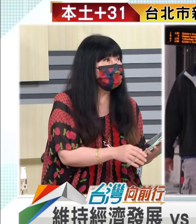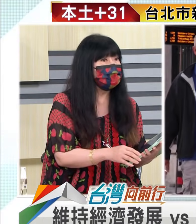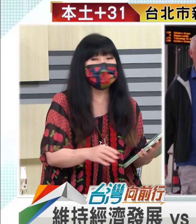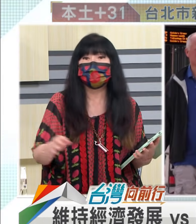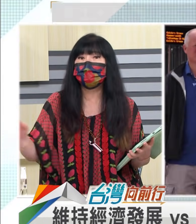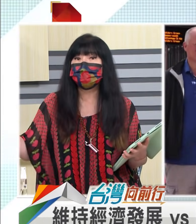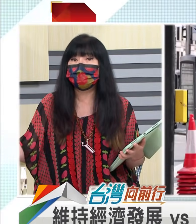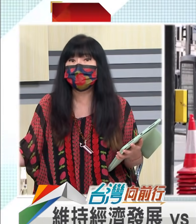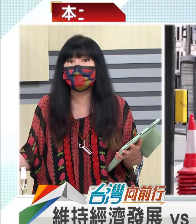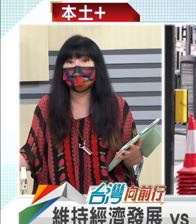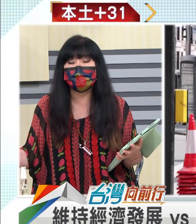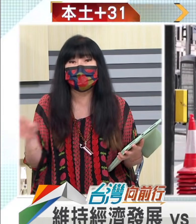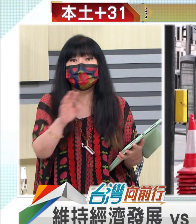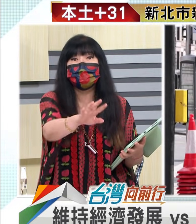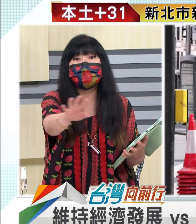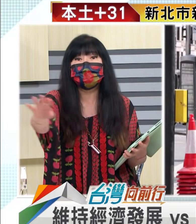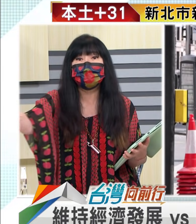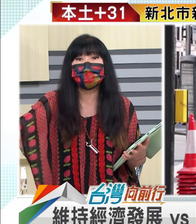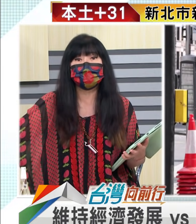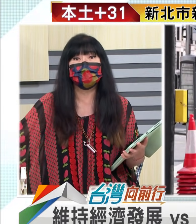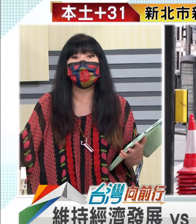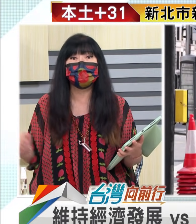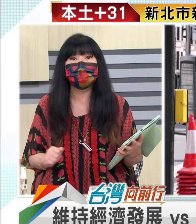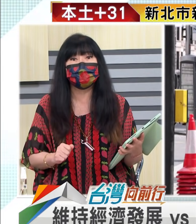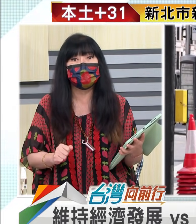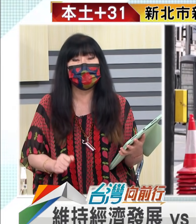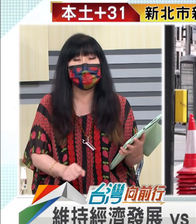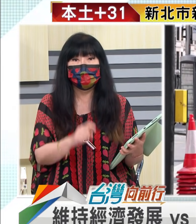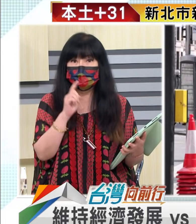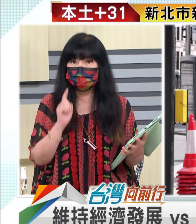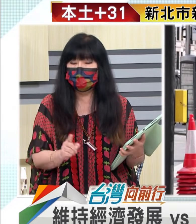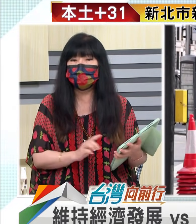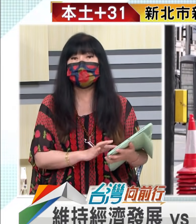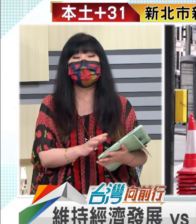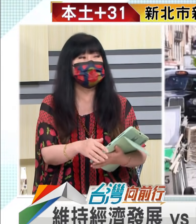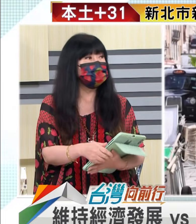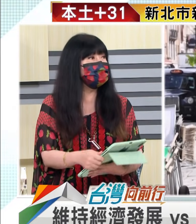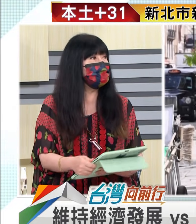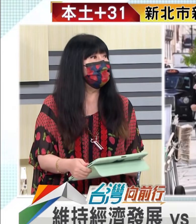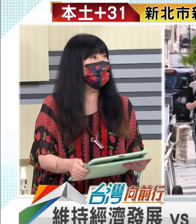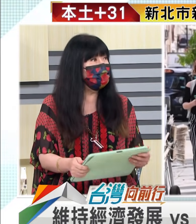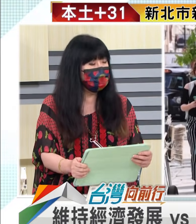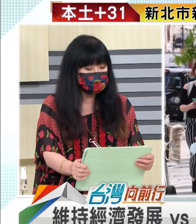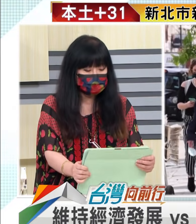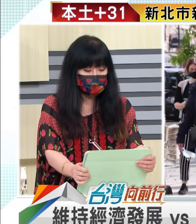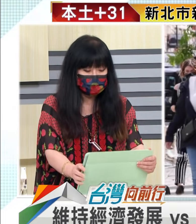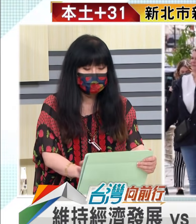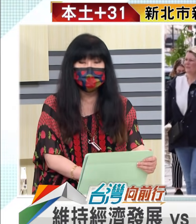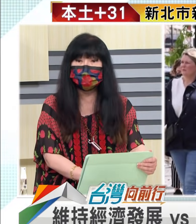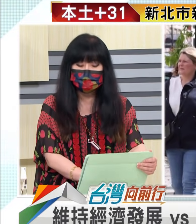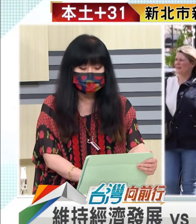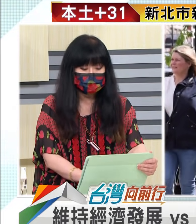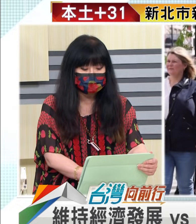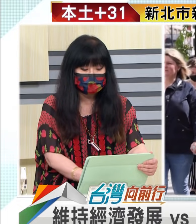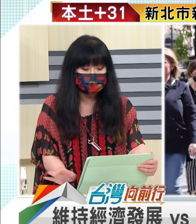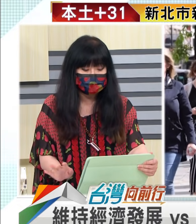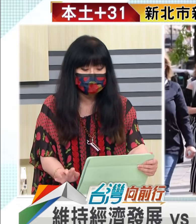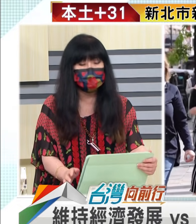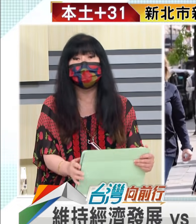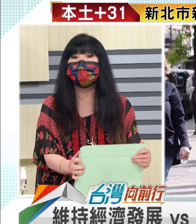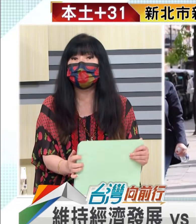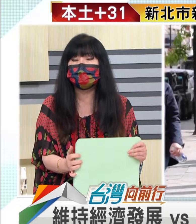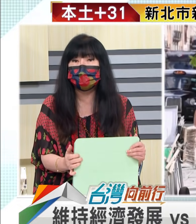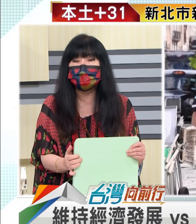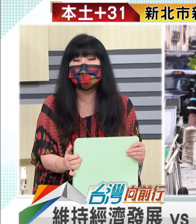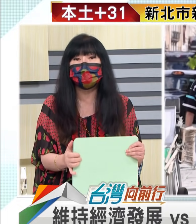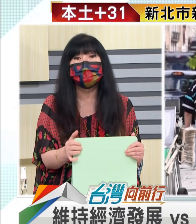国杯打完，当美洲杯打完，大家各自球迷回家了以后，全世界的疫情 会不会再来一波，这是我们大家非